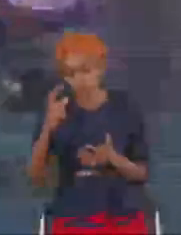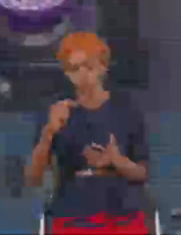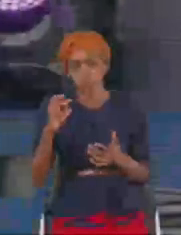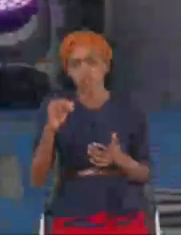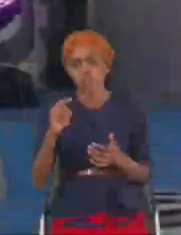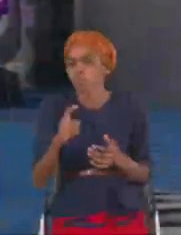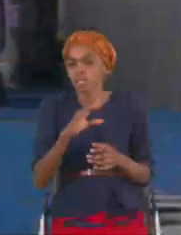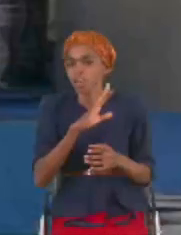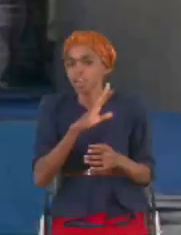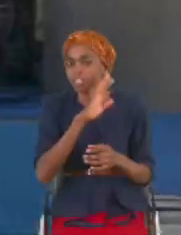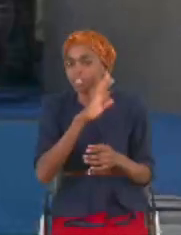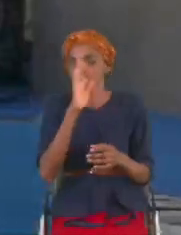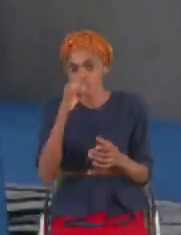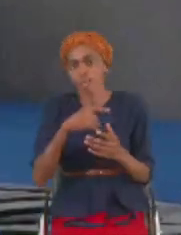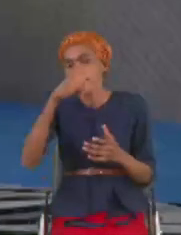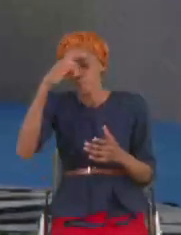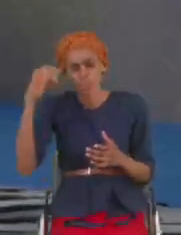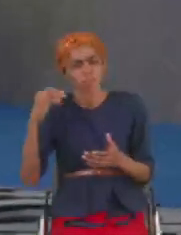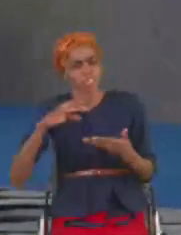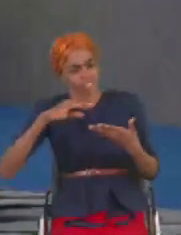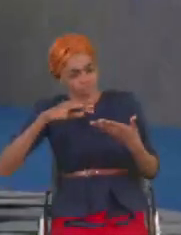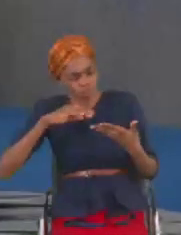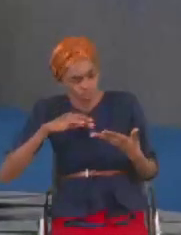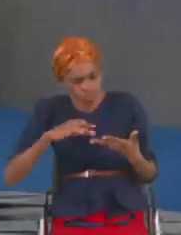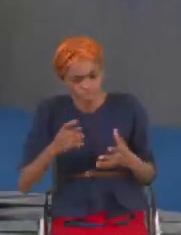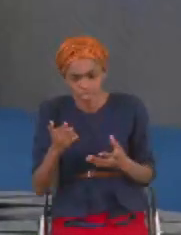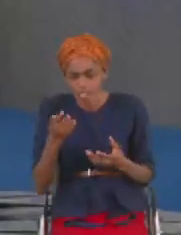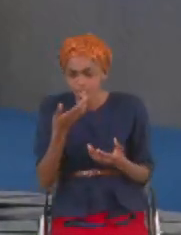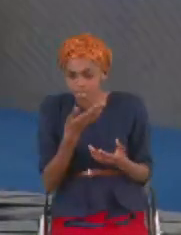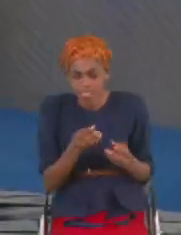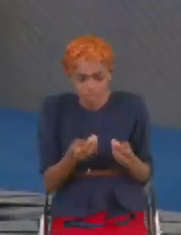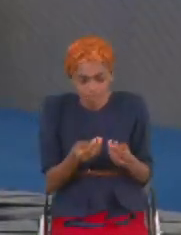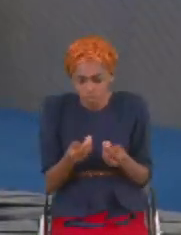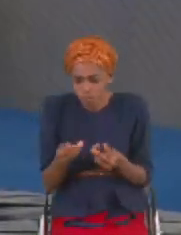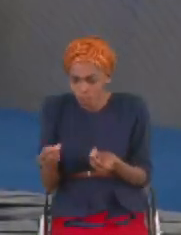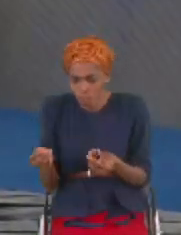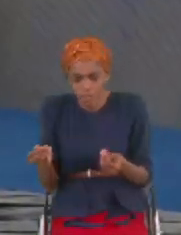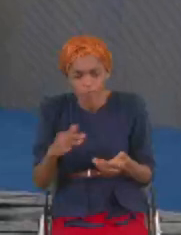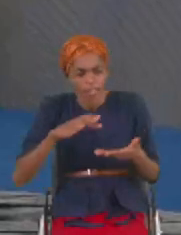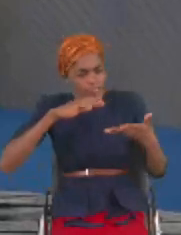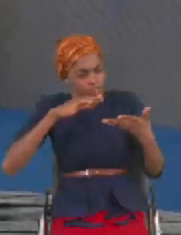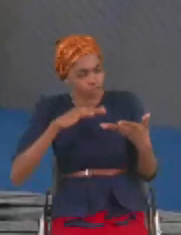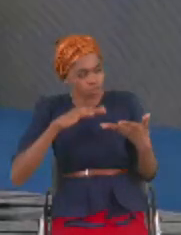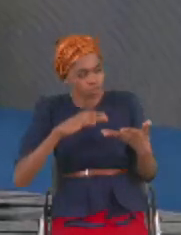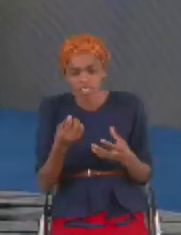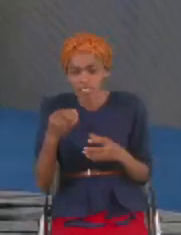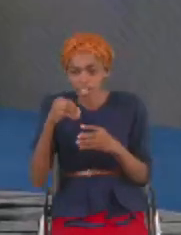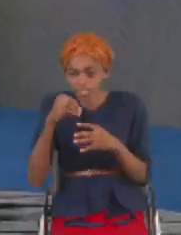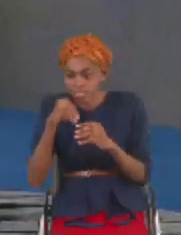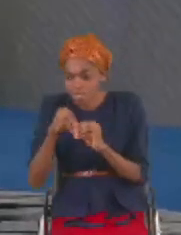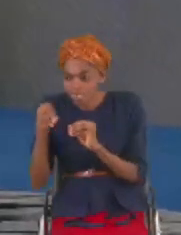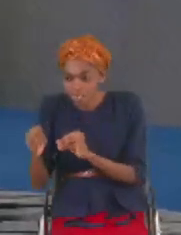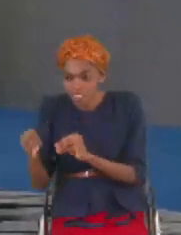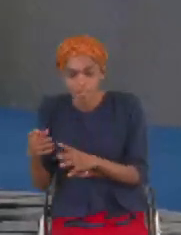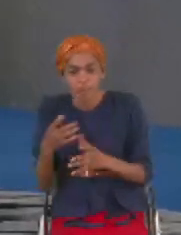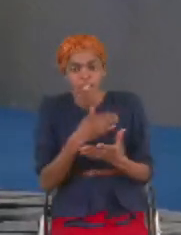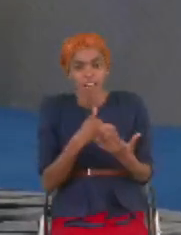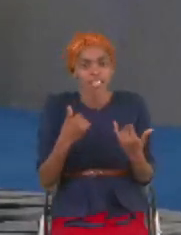matériel parce qu'ils étudient ils étudient leur sol ils étudient leurs semences